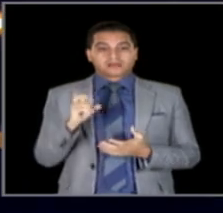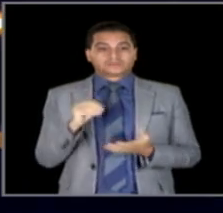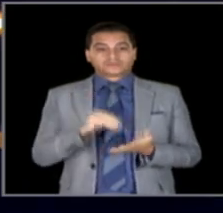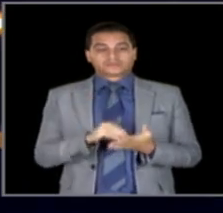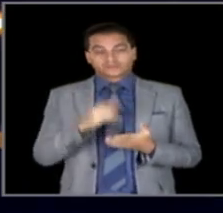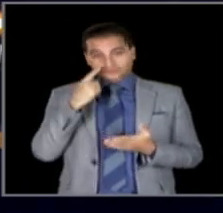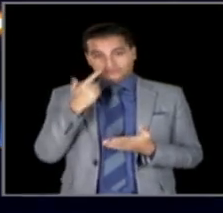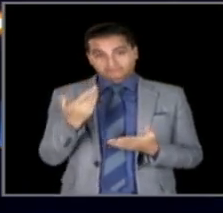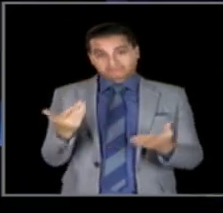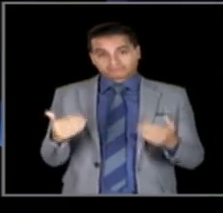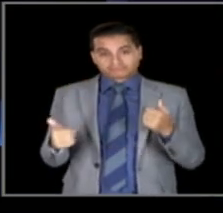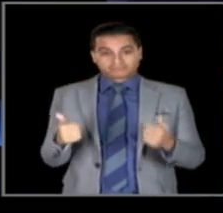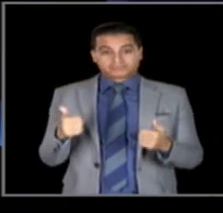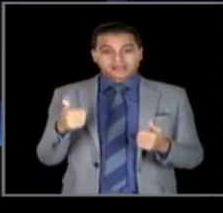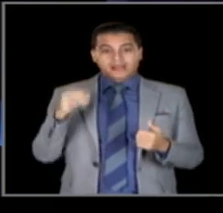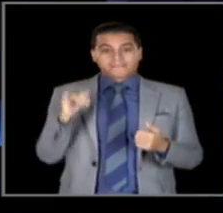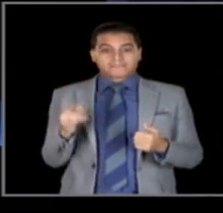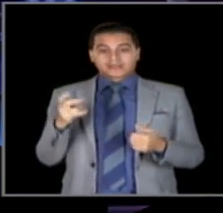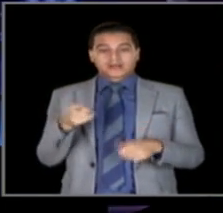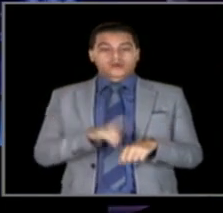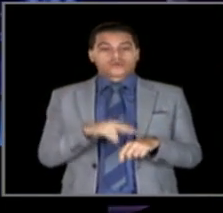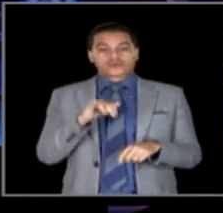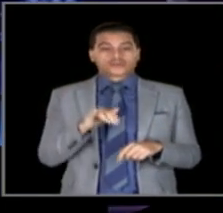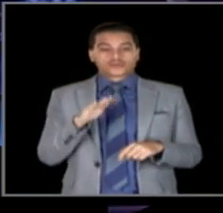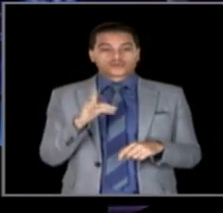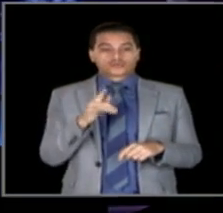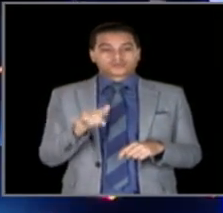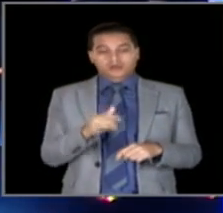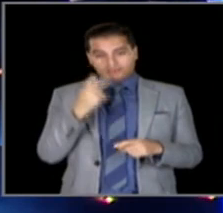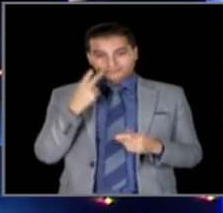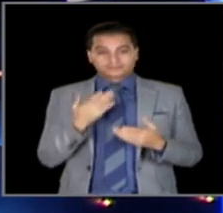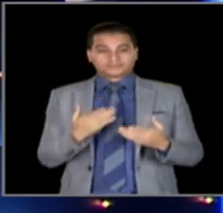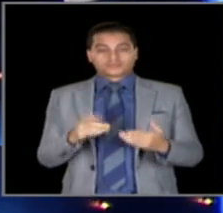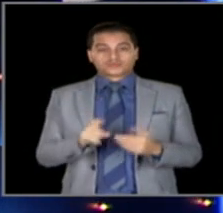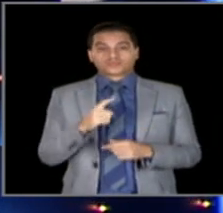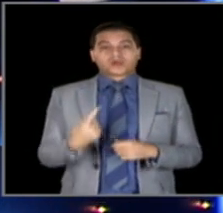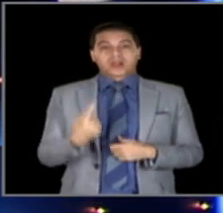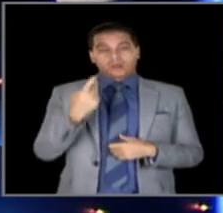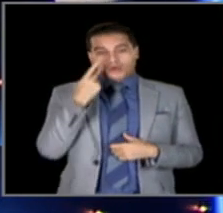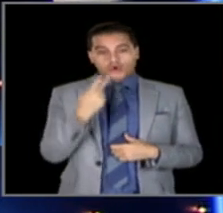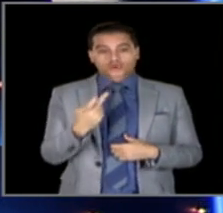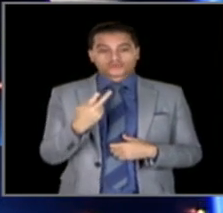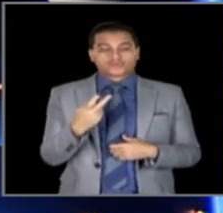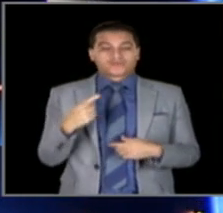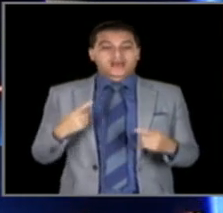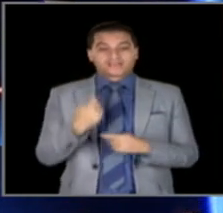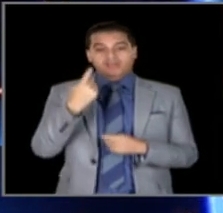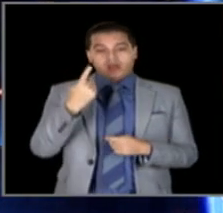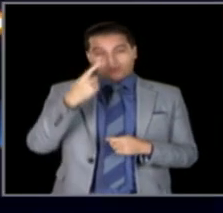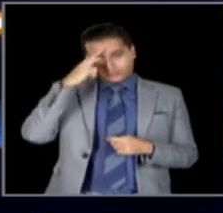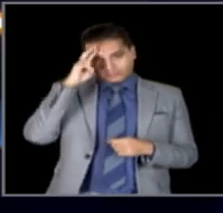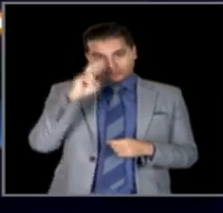أول اتنين يسرى وأميرة، أميرة ويسرى. والسؤال الأول، وهنشوف الهدف الأول